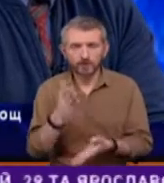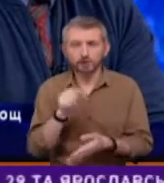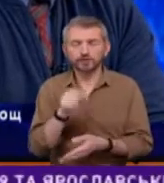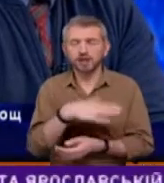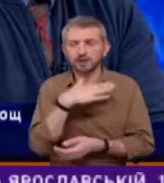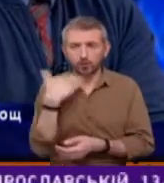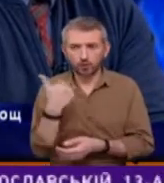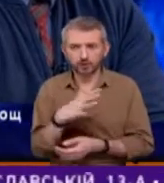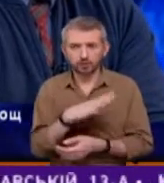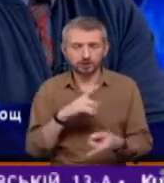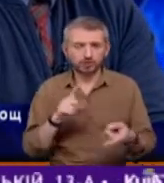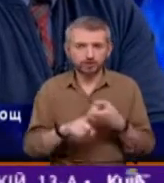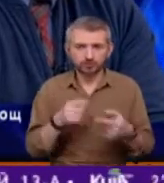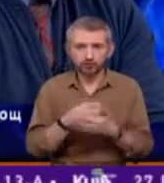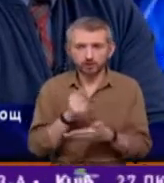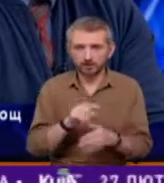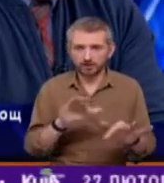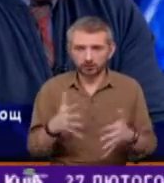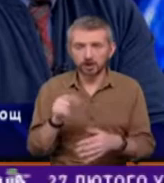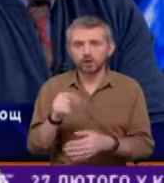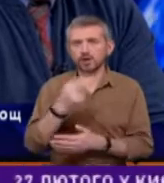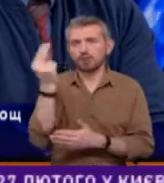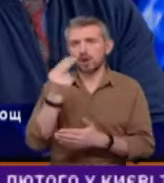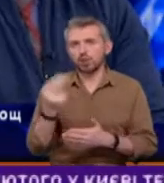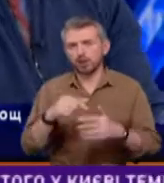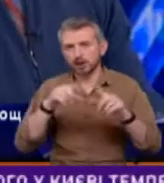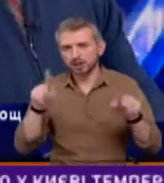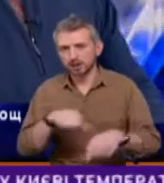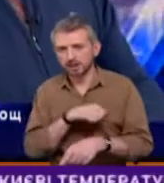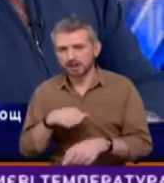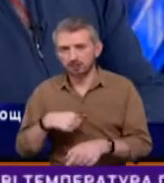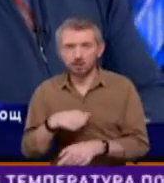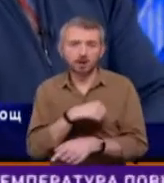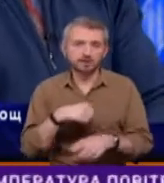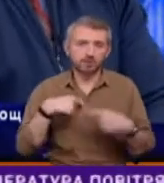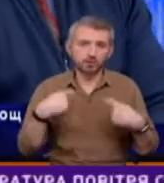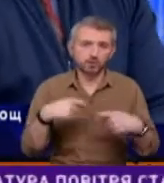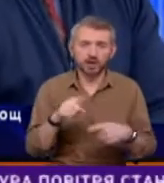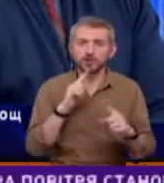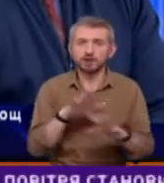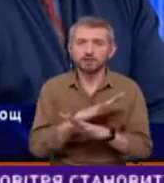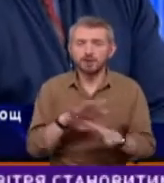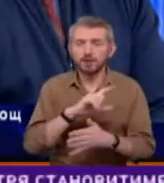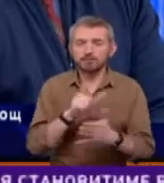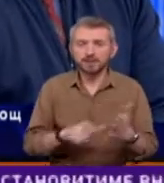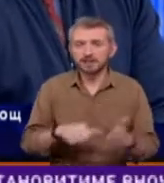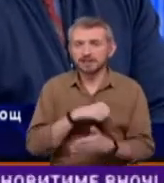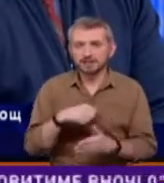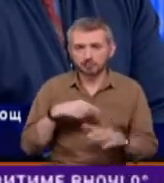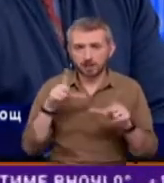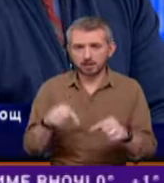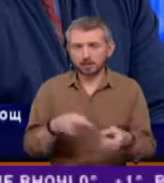не хоче бути дотичною до цієї історії, вона малює картини сама, сама їх продає, вона співає пісні, сама собі їде